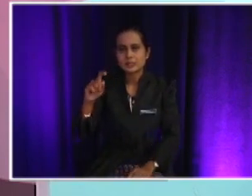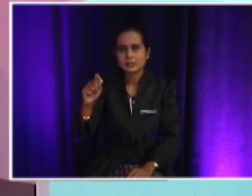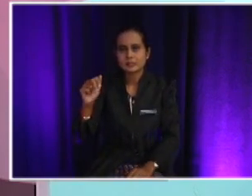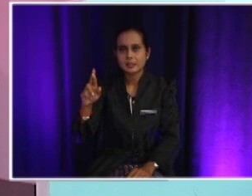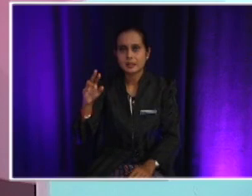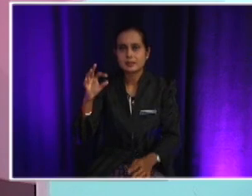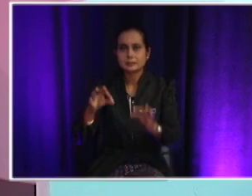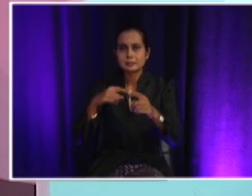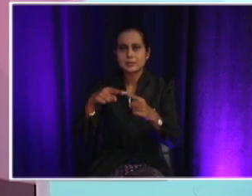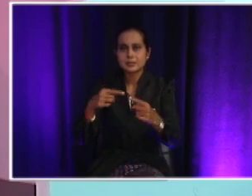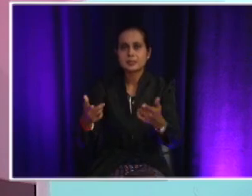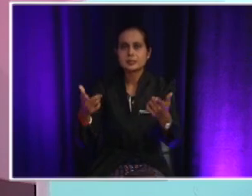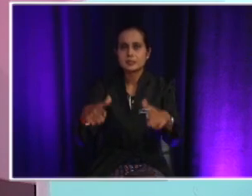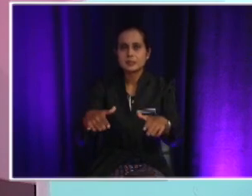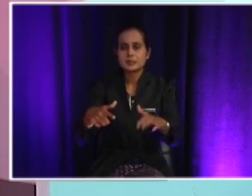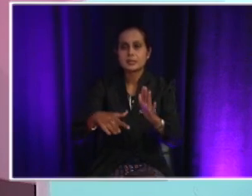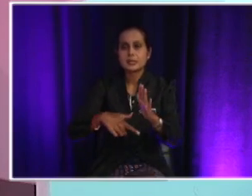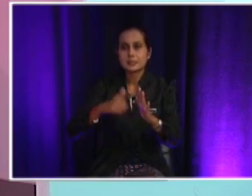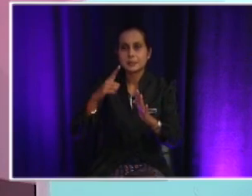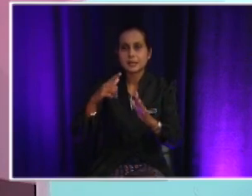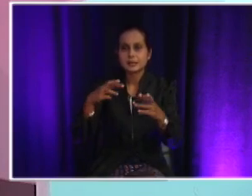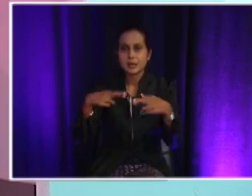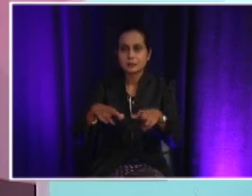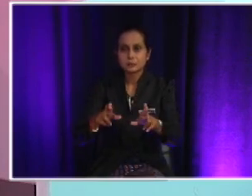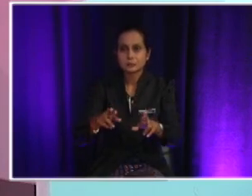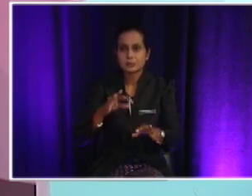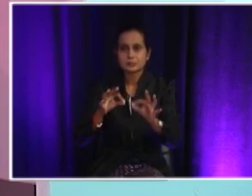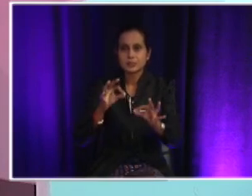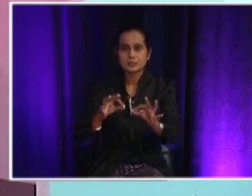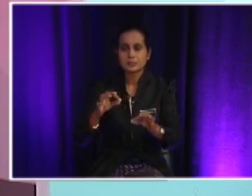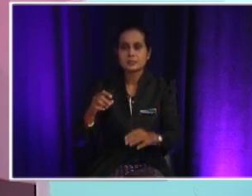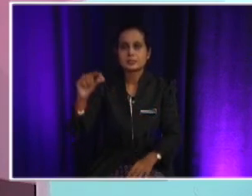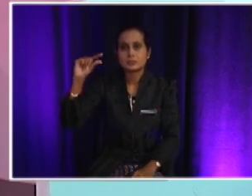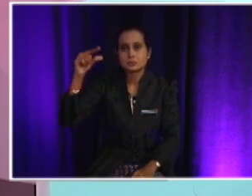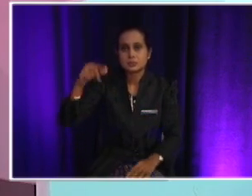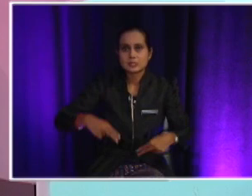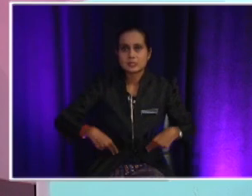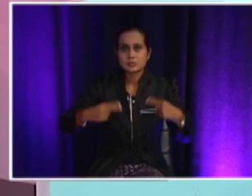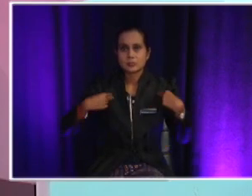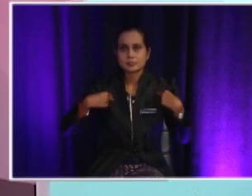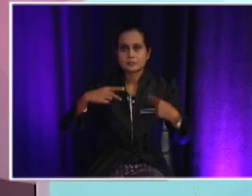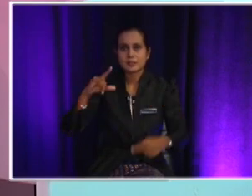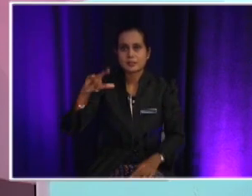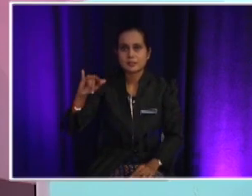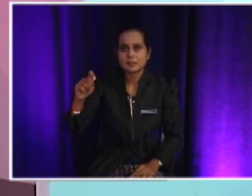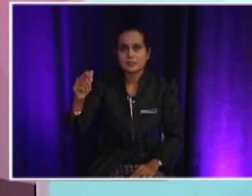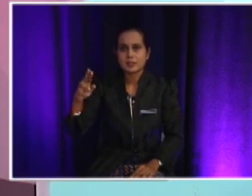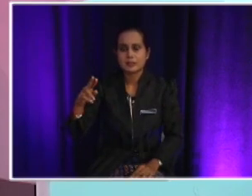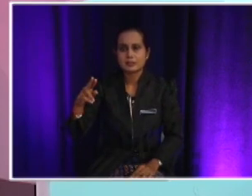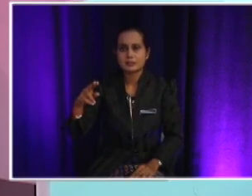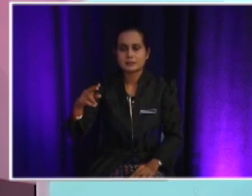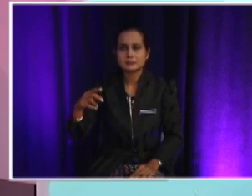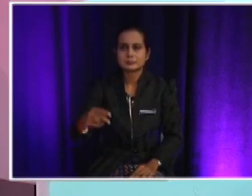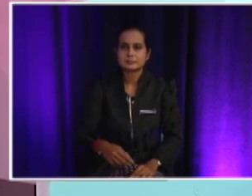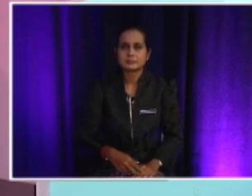lita. Jadi sekarang apabila switch kita hidupkan, lita dah terputus, jadi kita tak sempat nak tengok keterusan. Kan? Okay, asyik-asyik nak betulkan